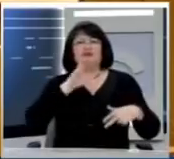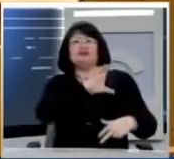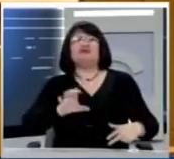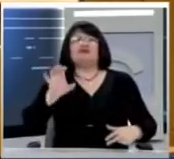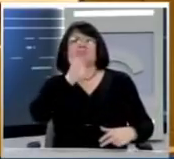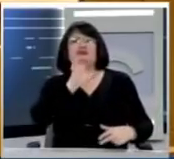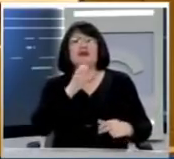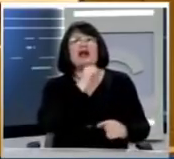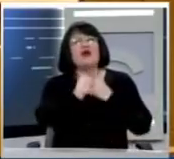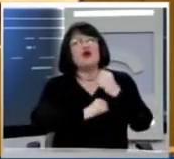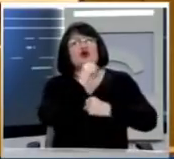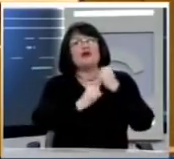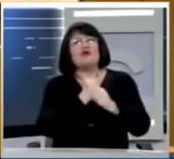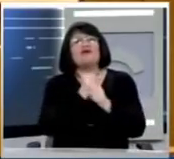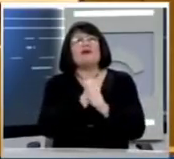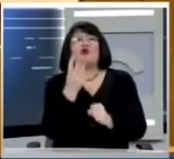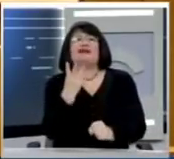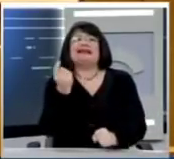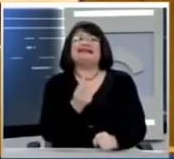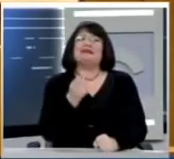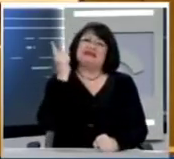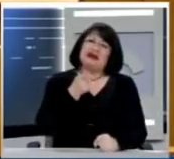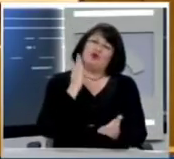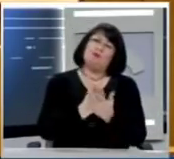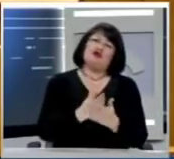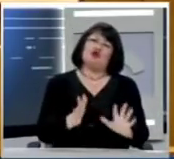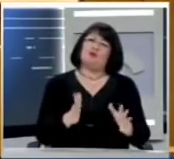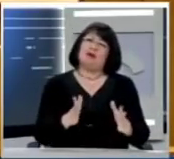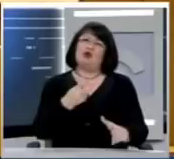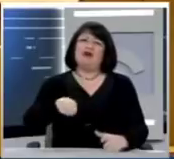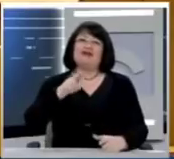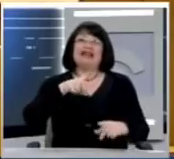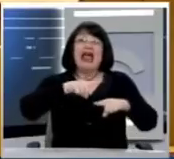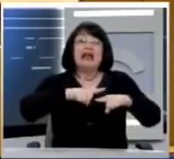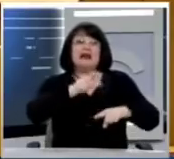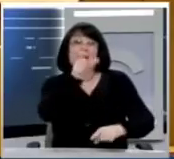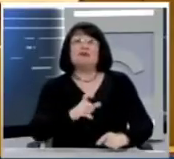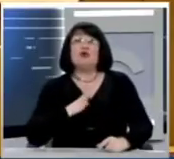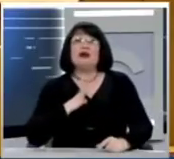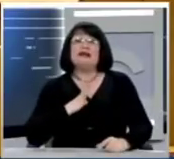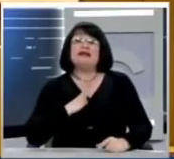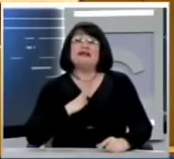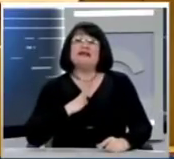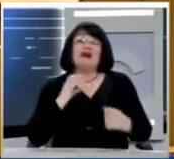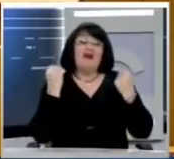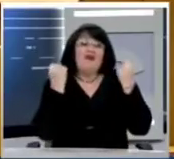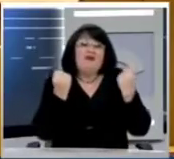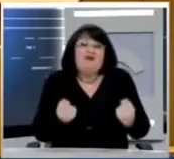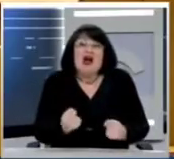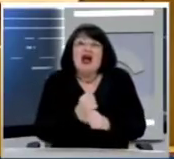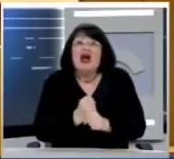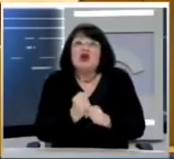αυξάνονταν ετησίως κατά 3,5% μέσο όρο, ο Έλληνας πολίτης επιβαρυνόταν με άνοδο το τιμό του φαρμάκου